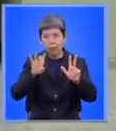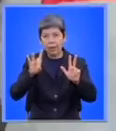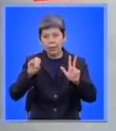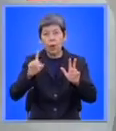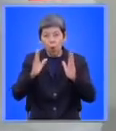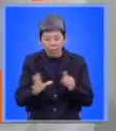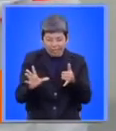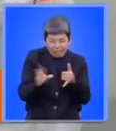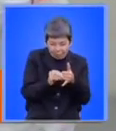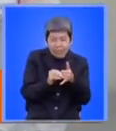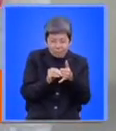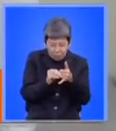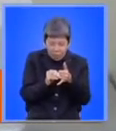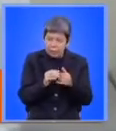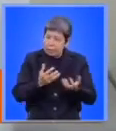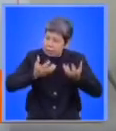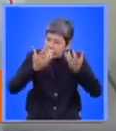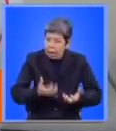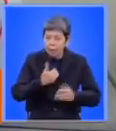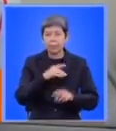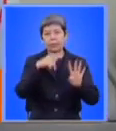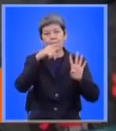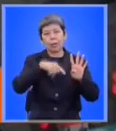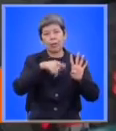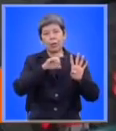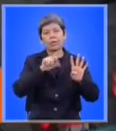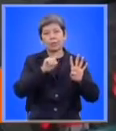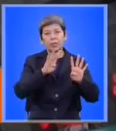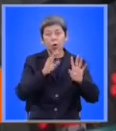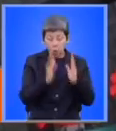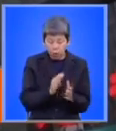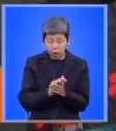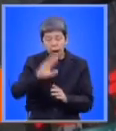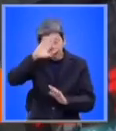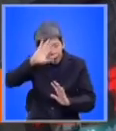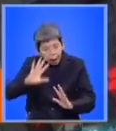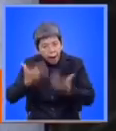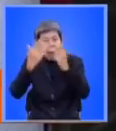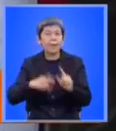31,481 คนด้วยมีอาการอยู่ในขั้นวิกฤตนะครับ 4,824 คนแล้วก็หายดีแล้ว